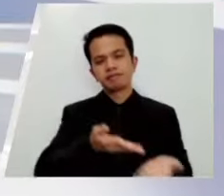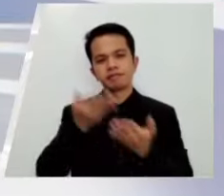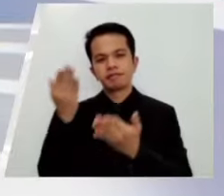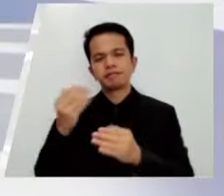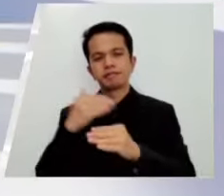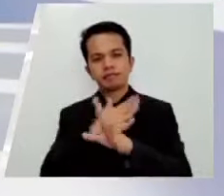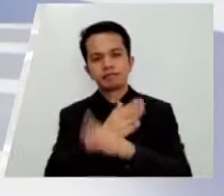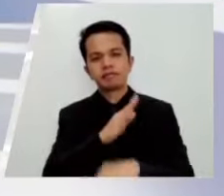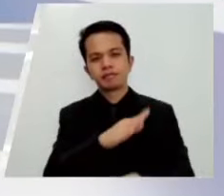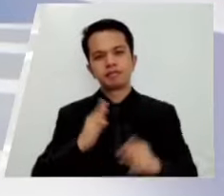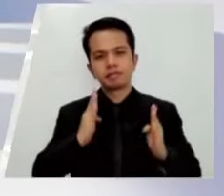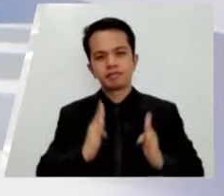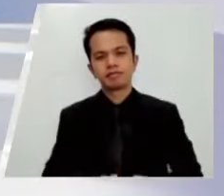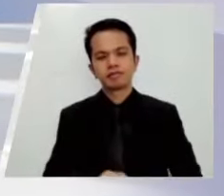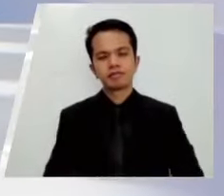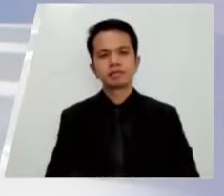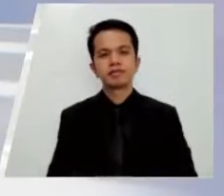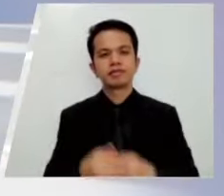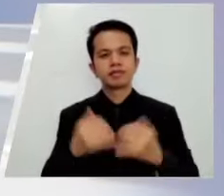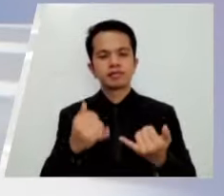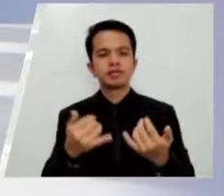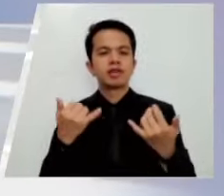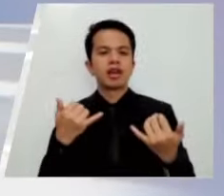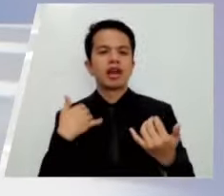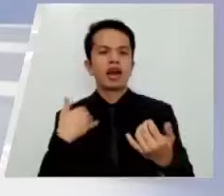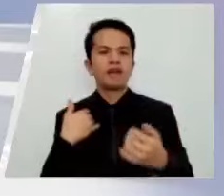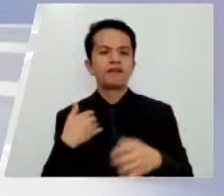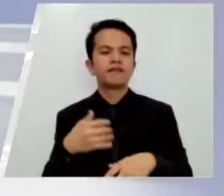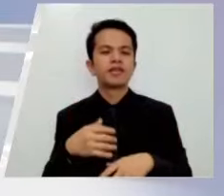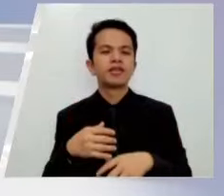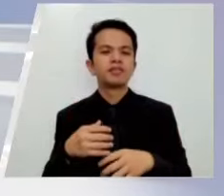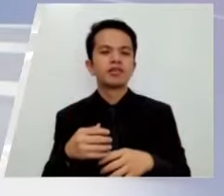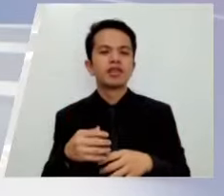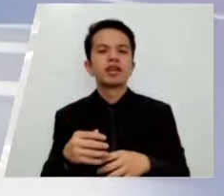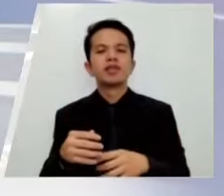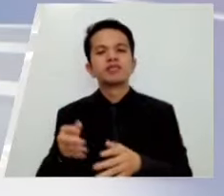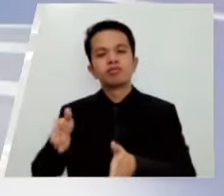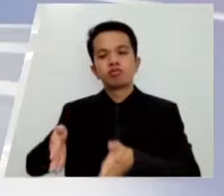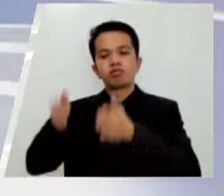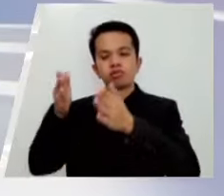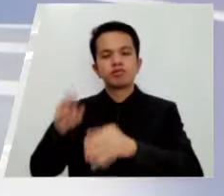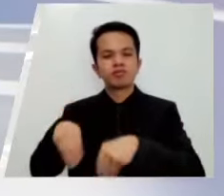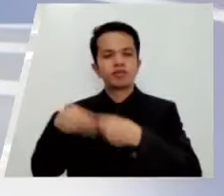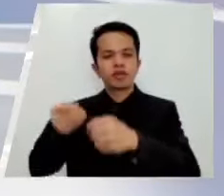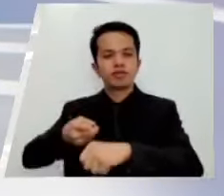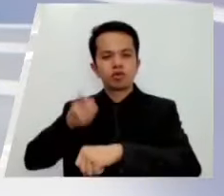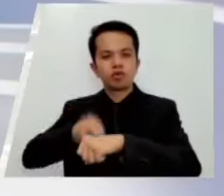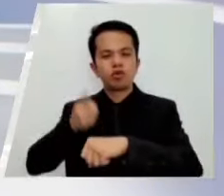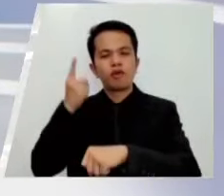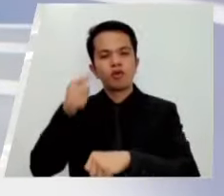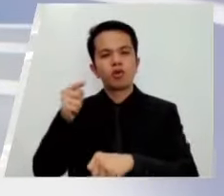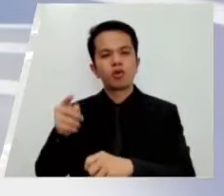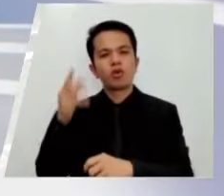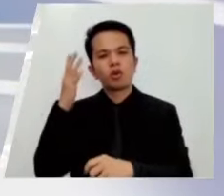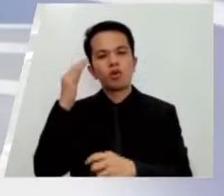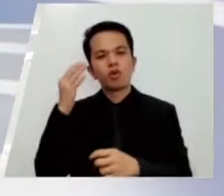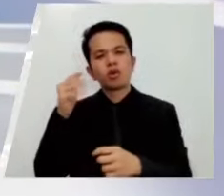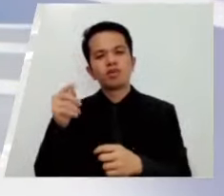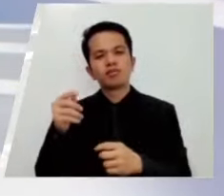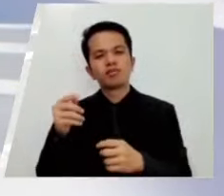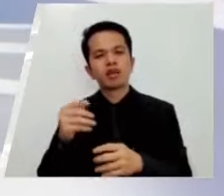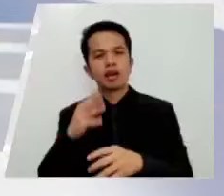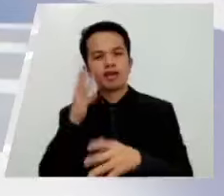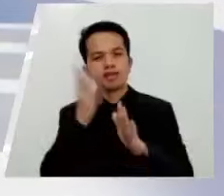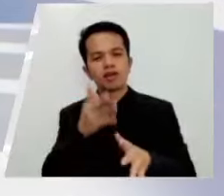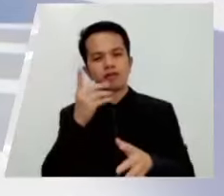biktima. Nag-issue naman ng notice of violation ang Office of the Building Official laban sa condominium dahil sa nangyari. Nakatakdang magsumite